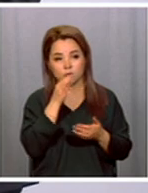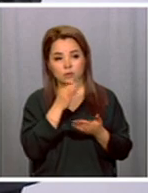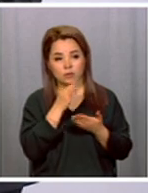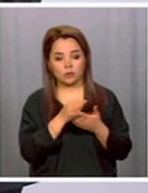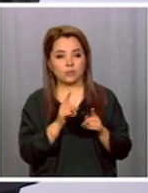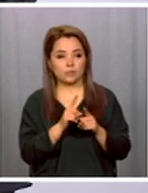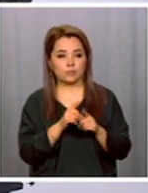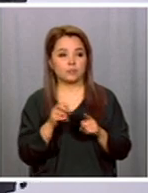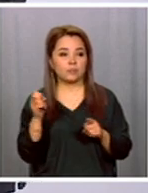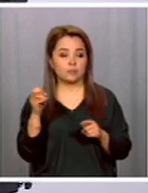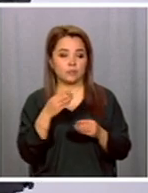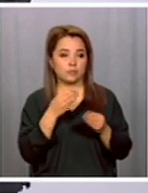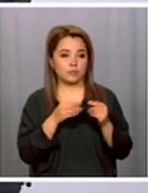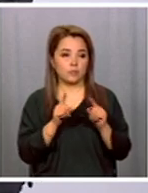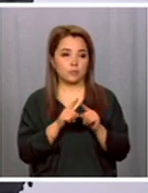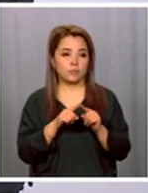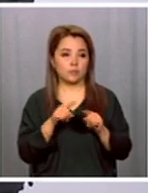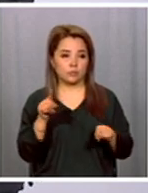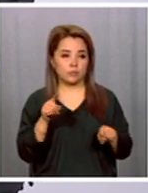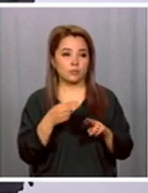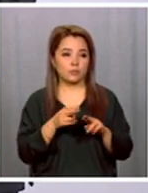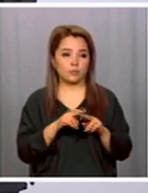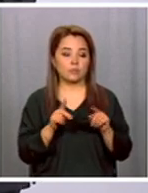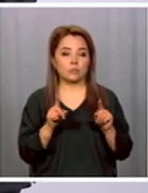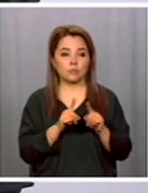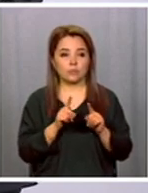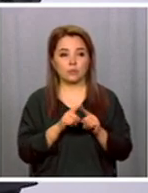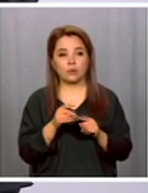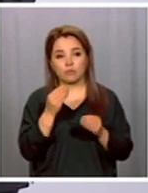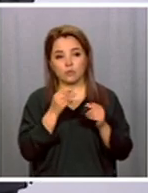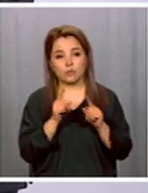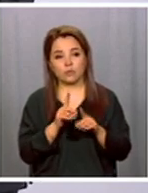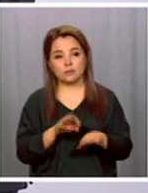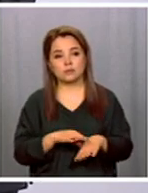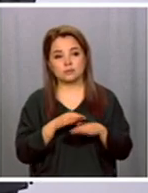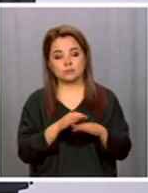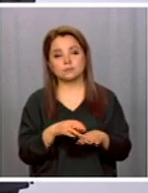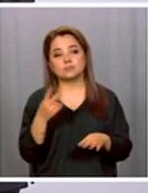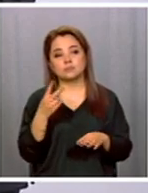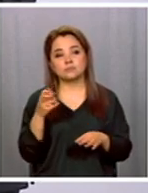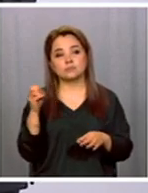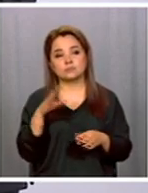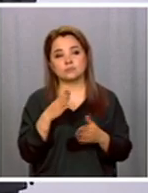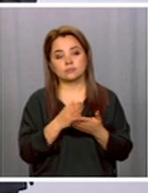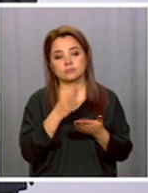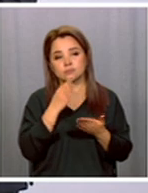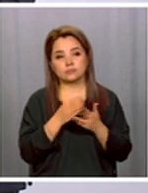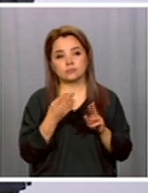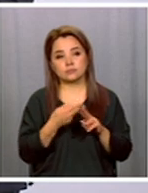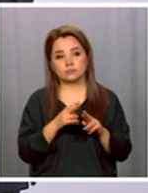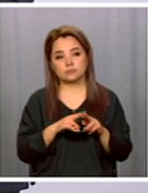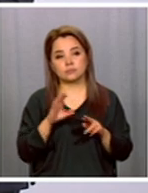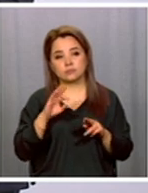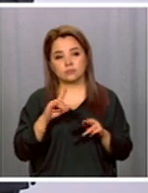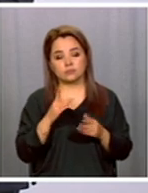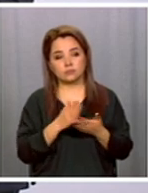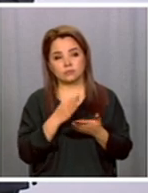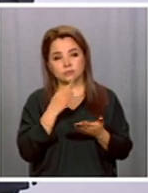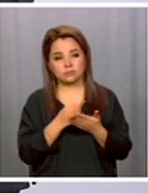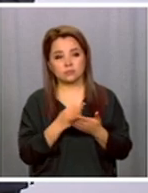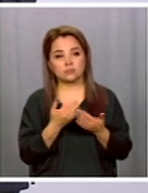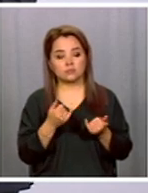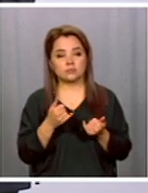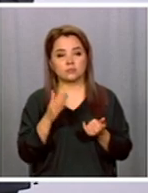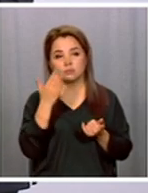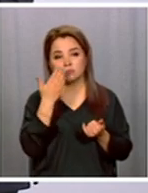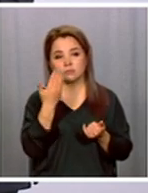арқылы жібереміз, созындысын. Фокус арқылы жібереміз. Екінші сәулені бас оптикалық ойыстың және айнаның